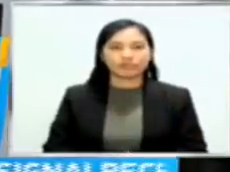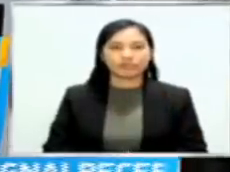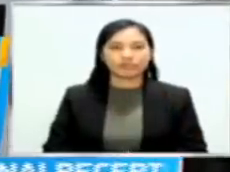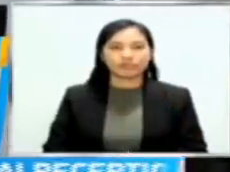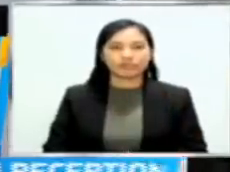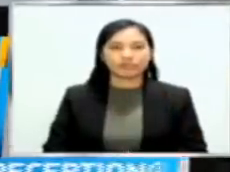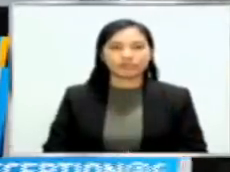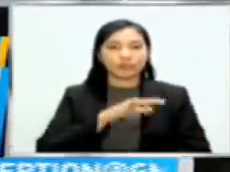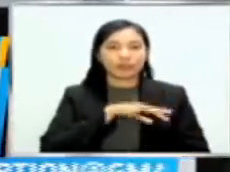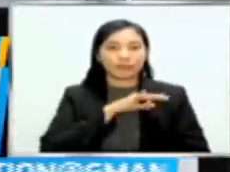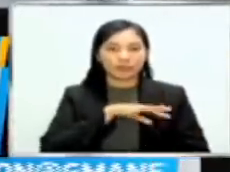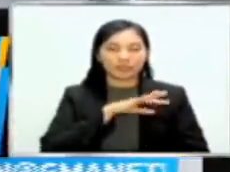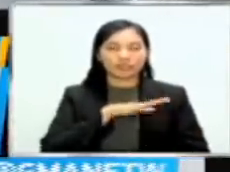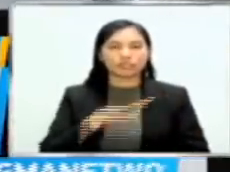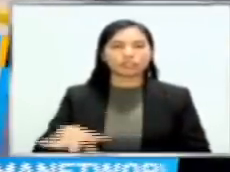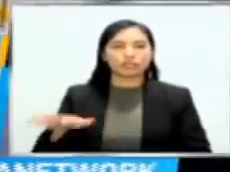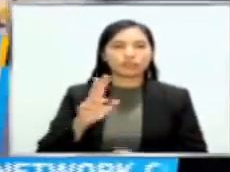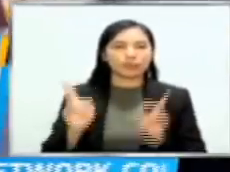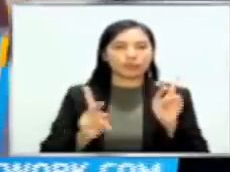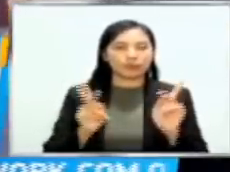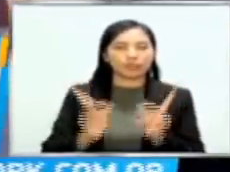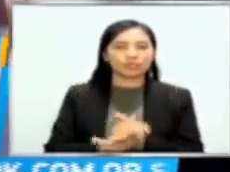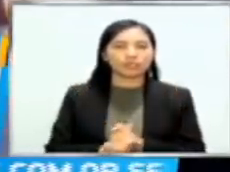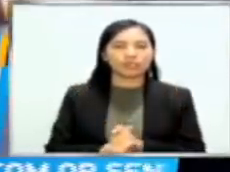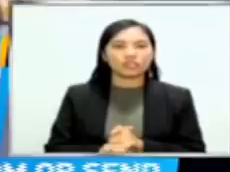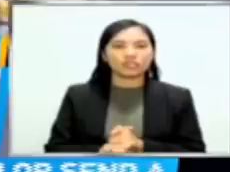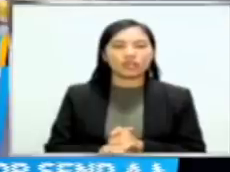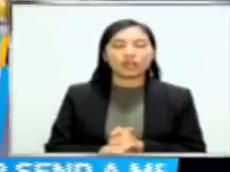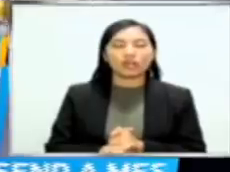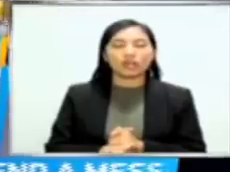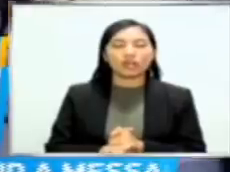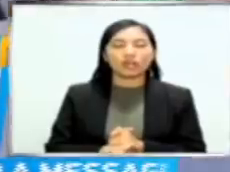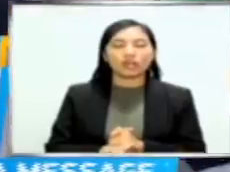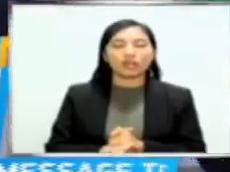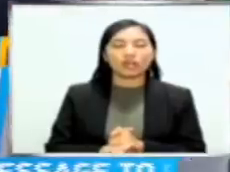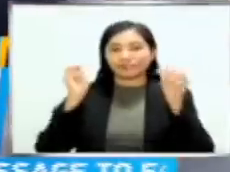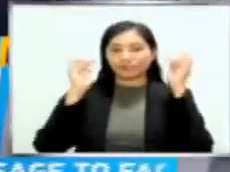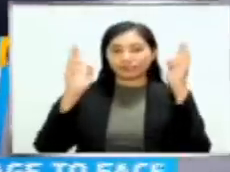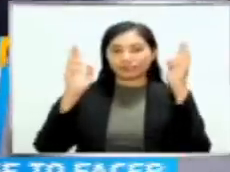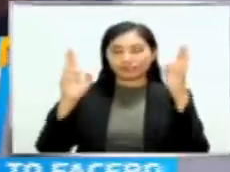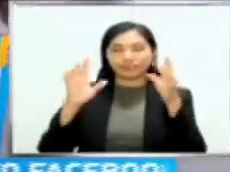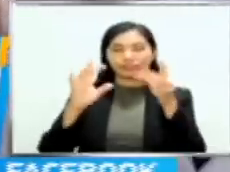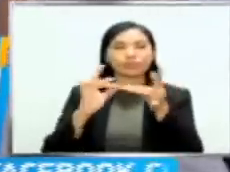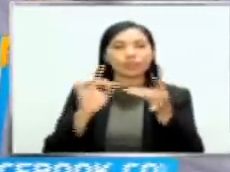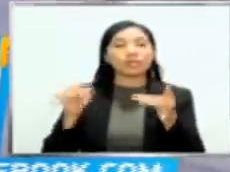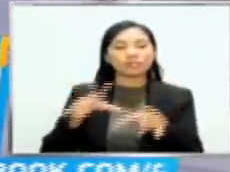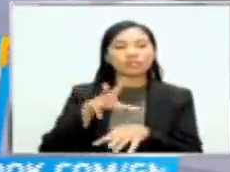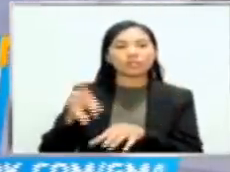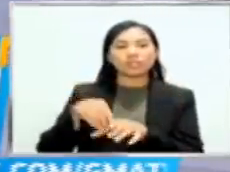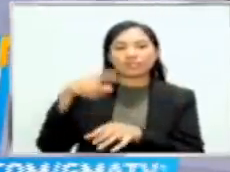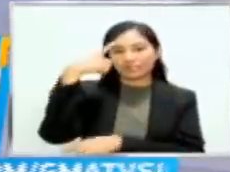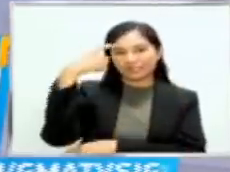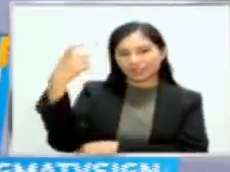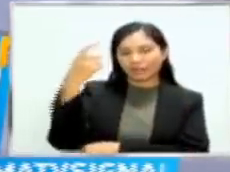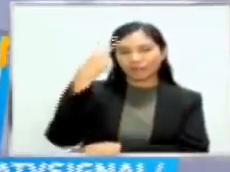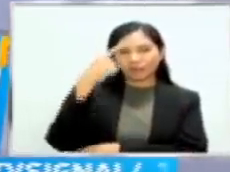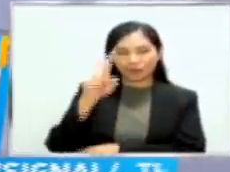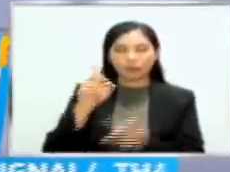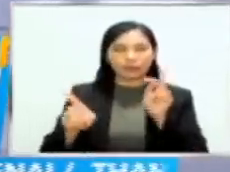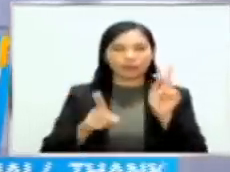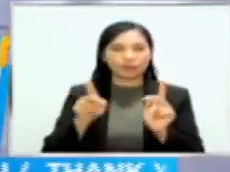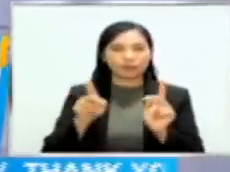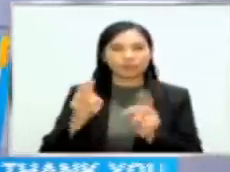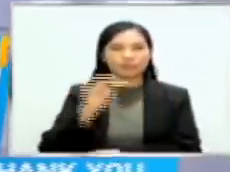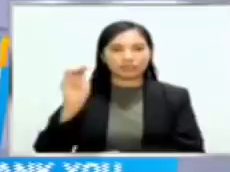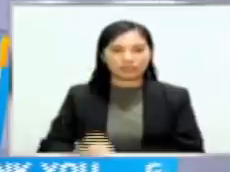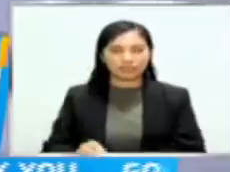3,000 pesos kada buwan. Ayon din Manila City Mayor Isko Moreno, isa ito sa mga pangarap niya para sa mga taga-Maynila dahil